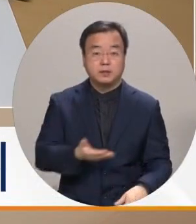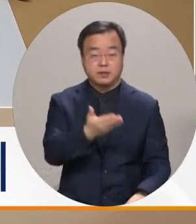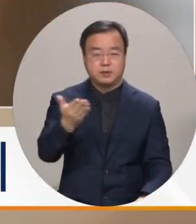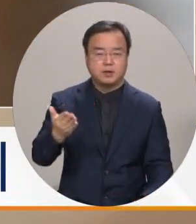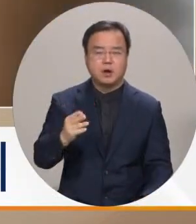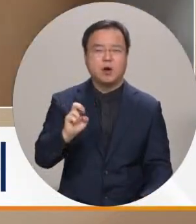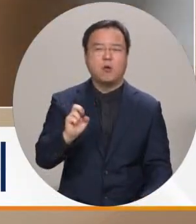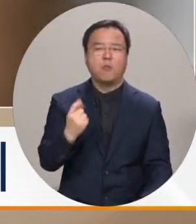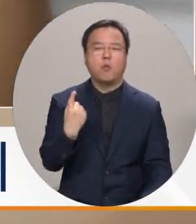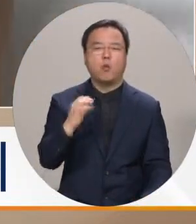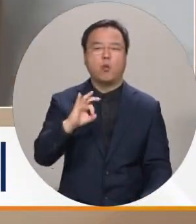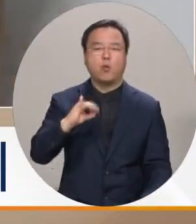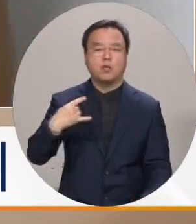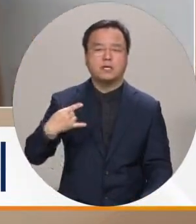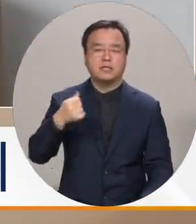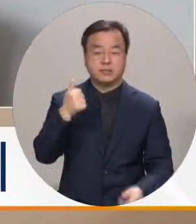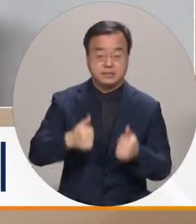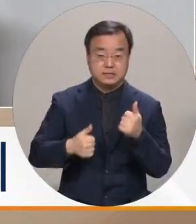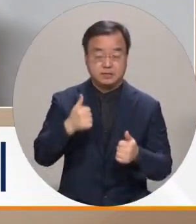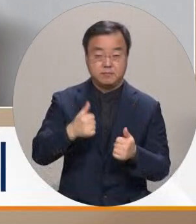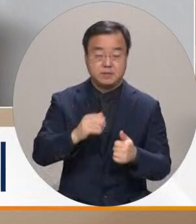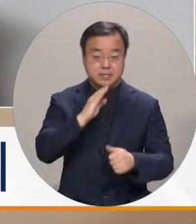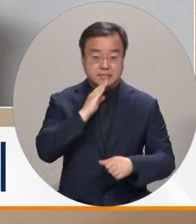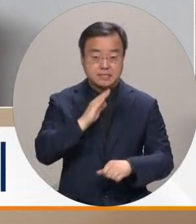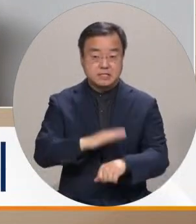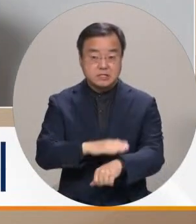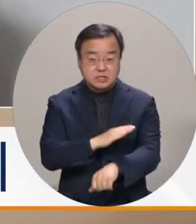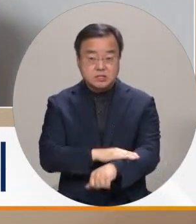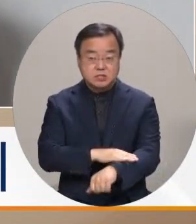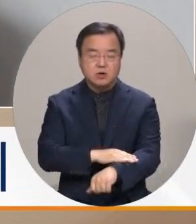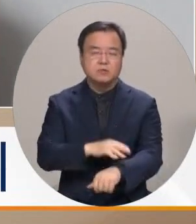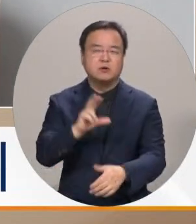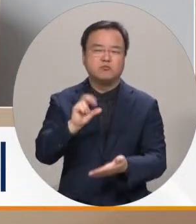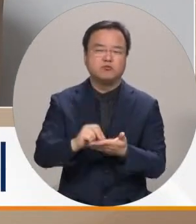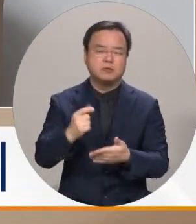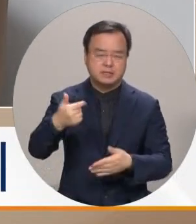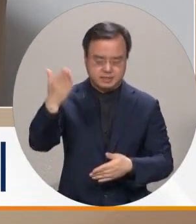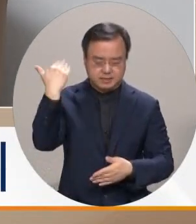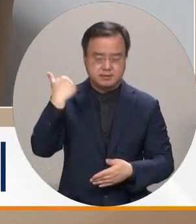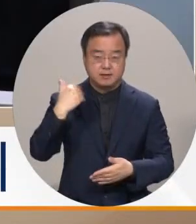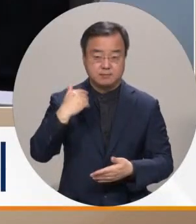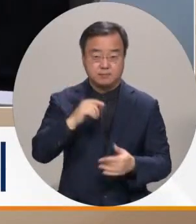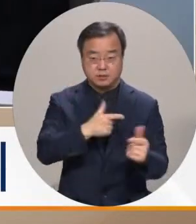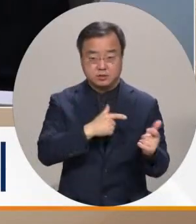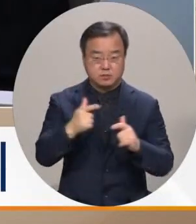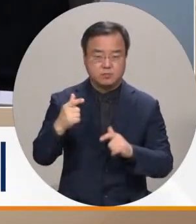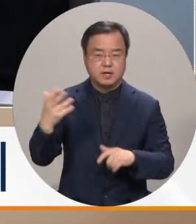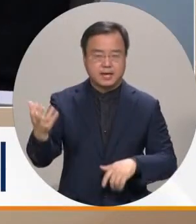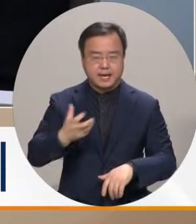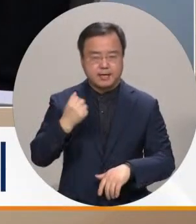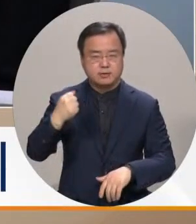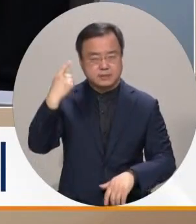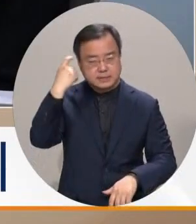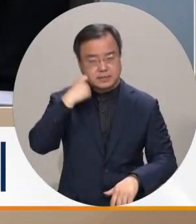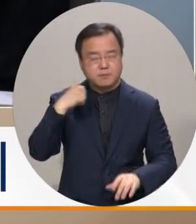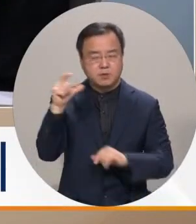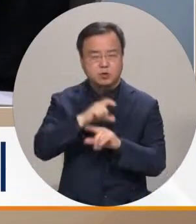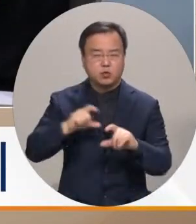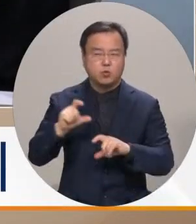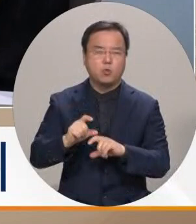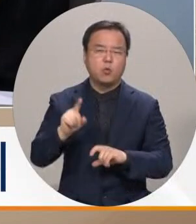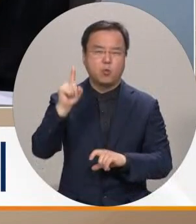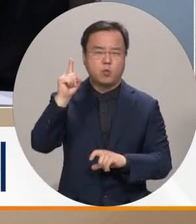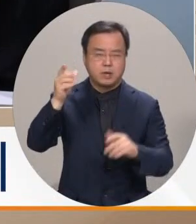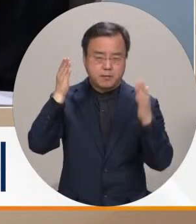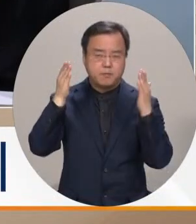유형의 문제 그리고 실전 기출 문제들을 통해서 실전 감각을 좀 끌어올리는 방향으로 적응 훈련을 해야